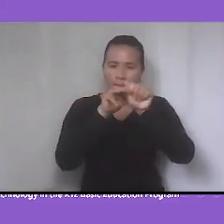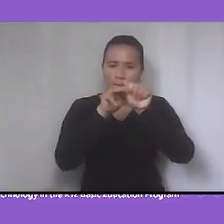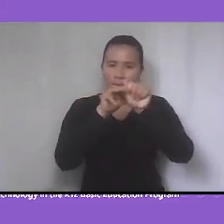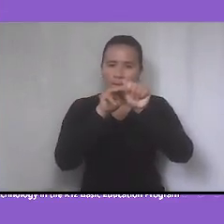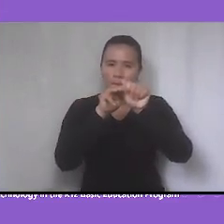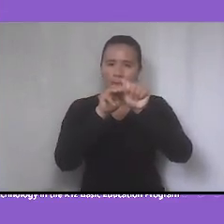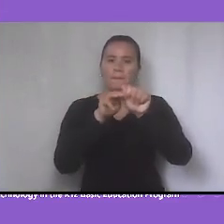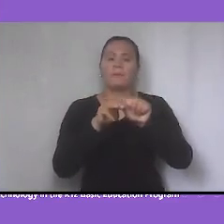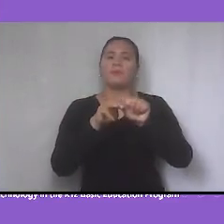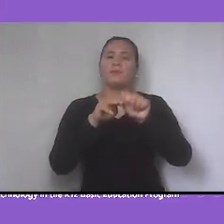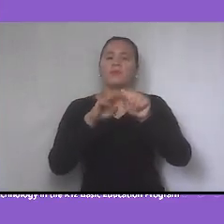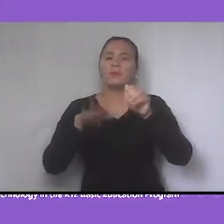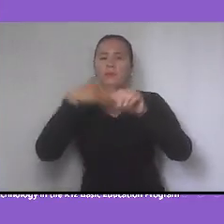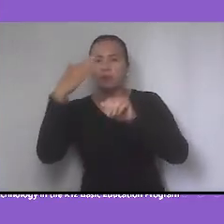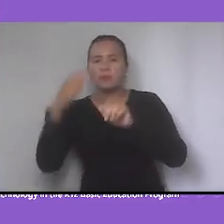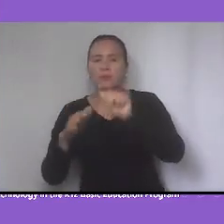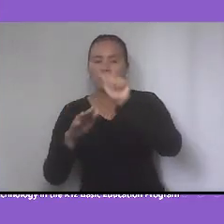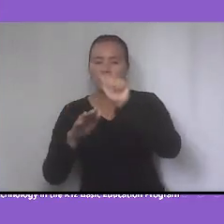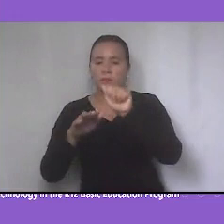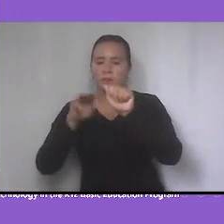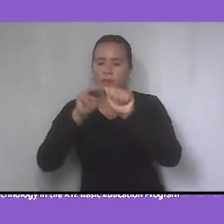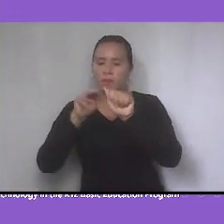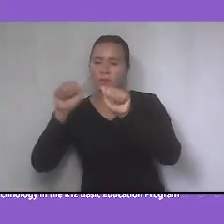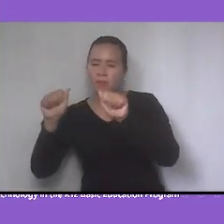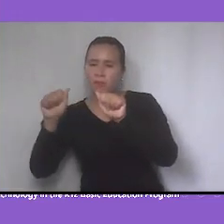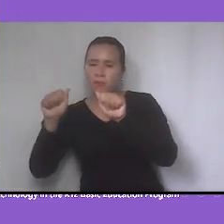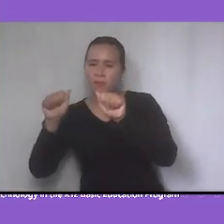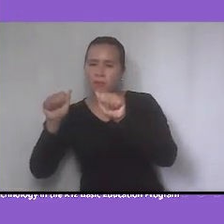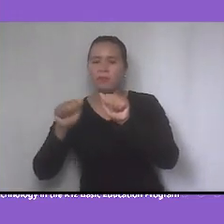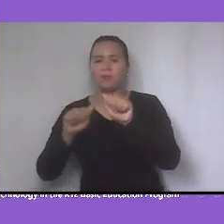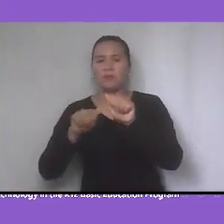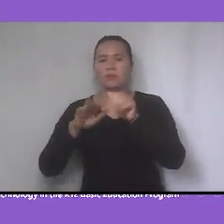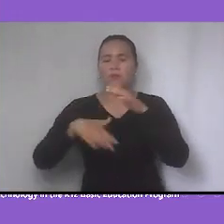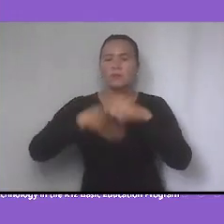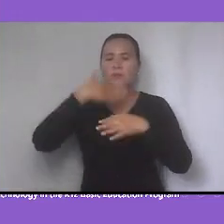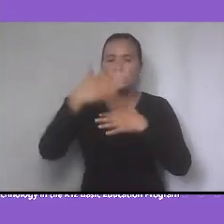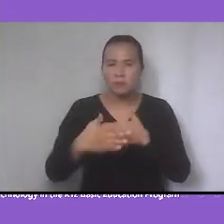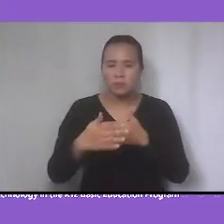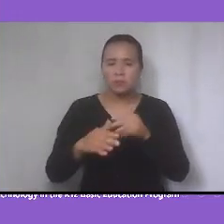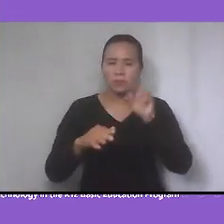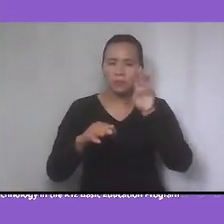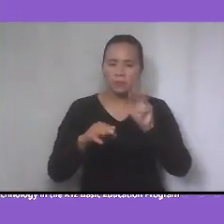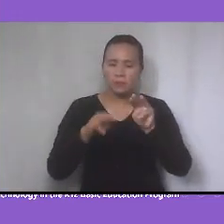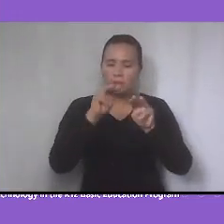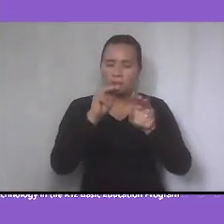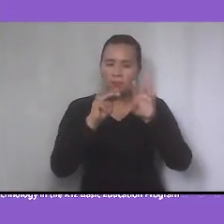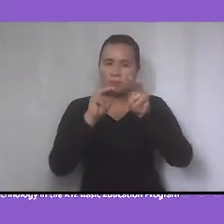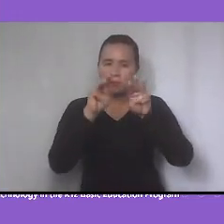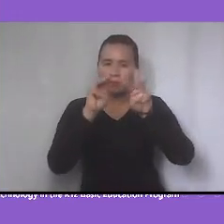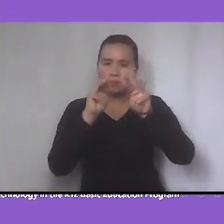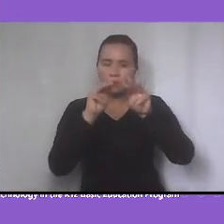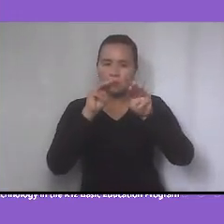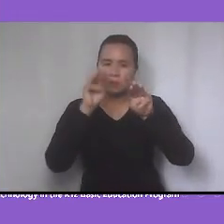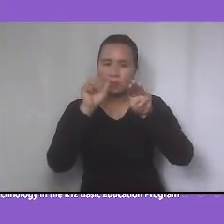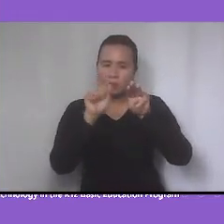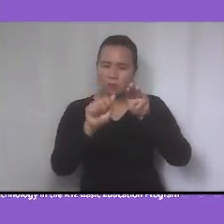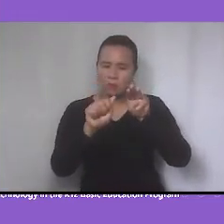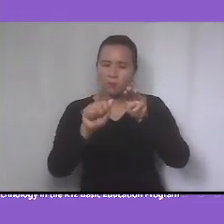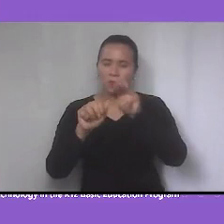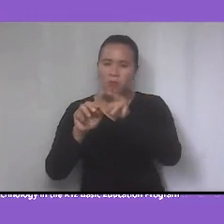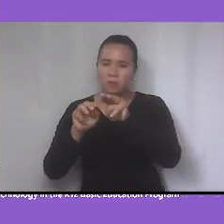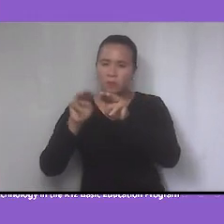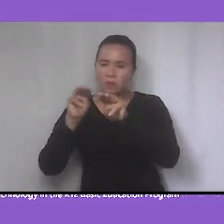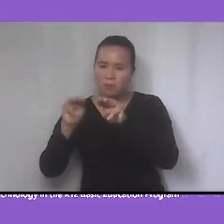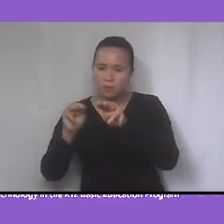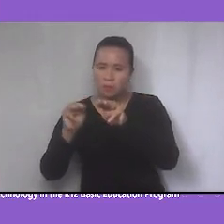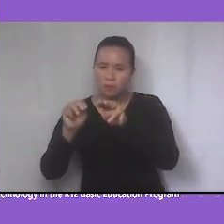AMA para sa salitang AMA at MAMA para sa salitang MAMA.